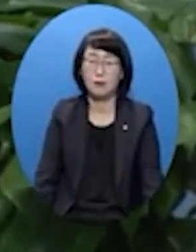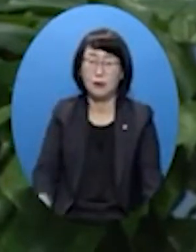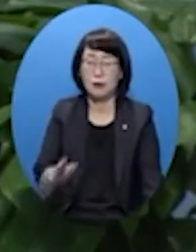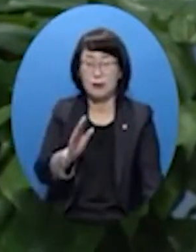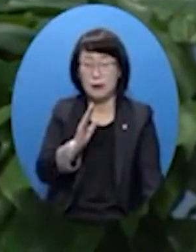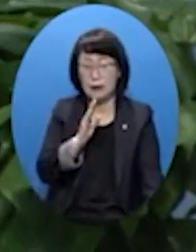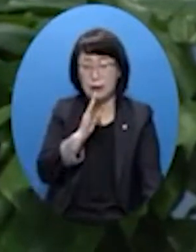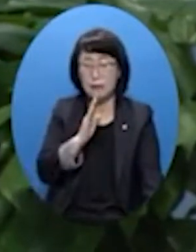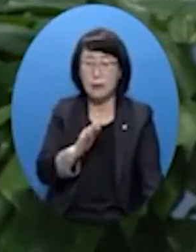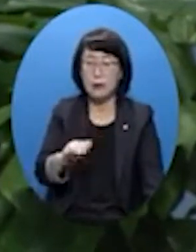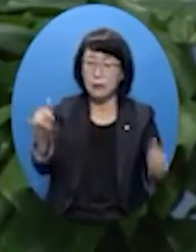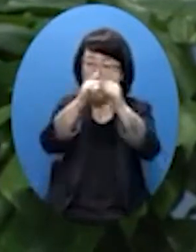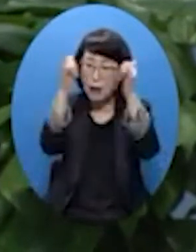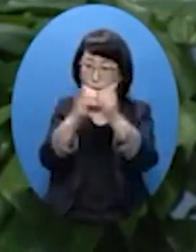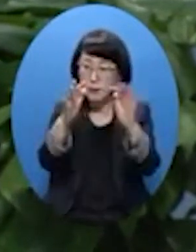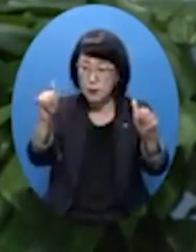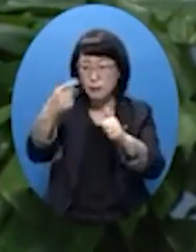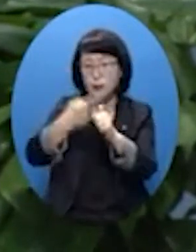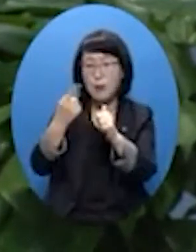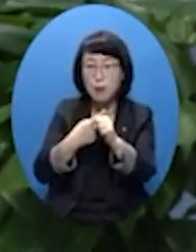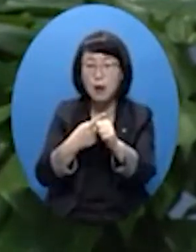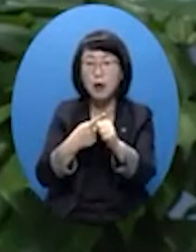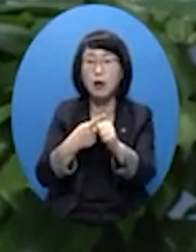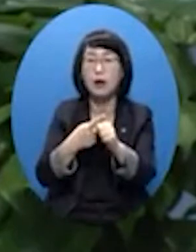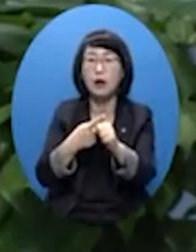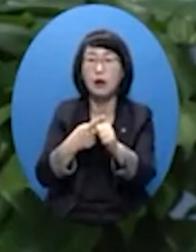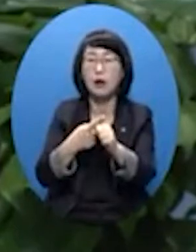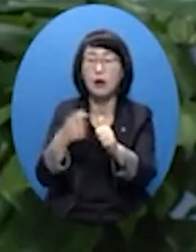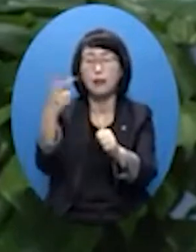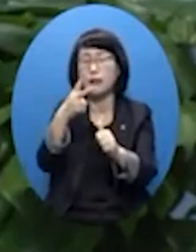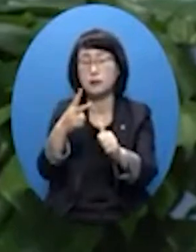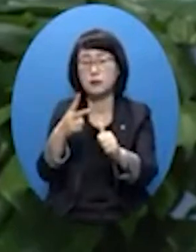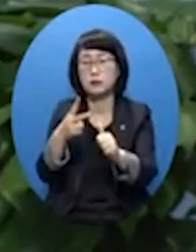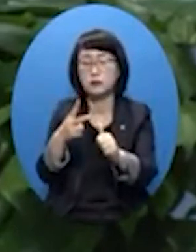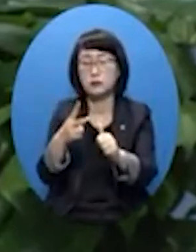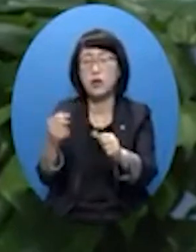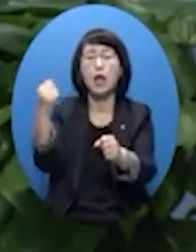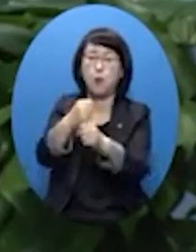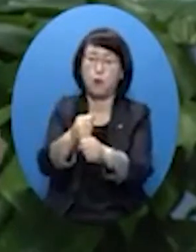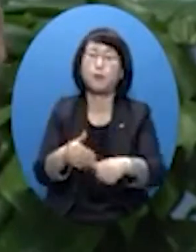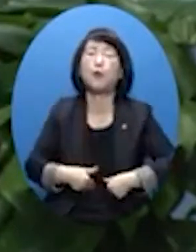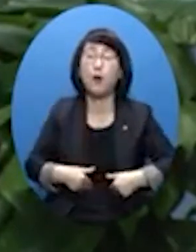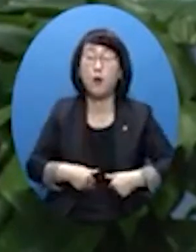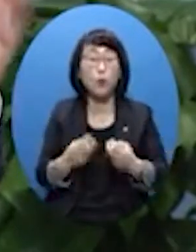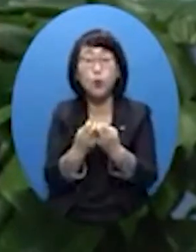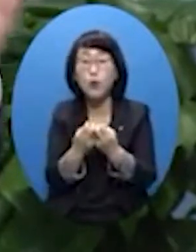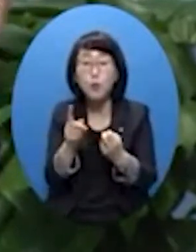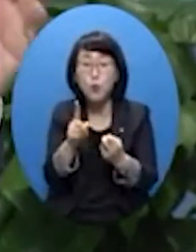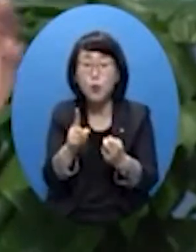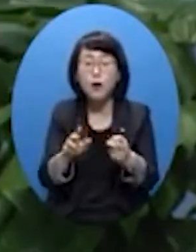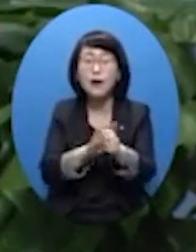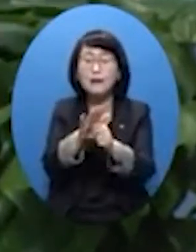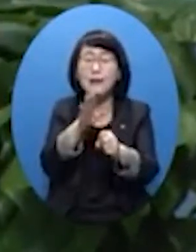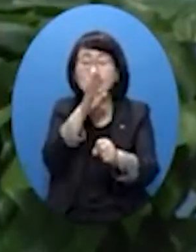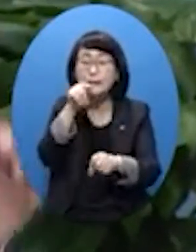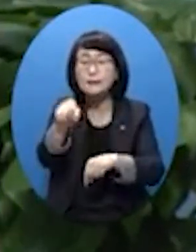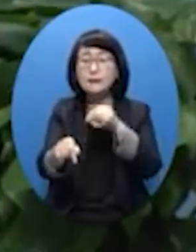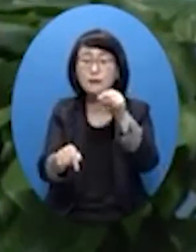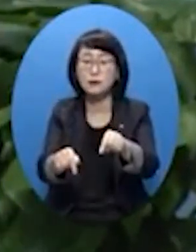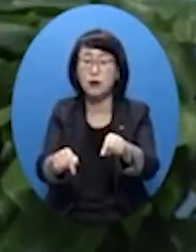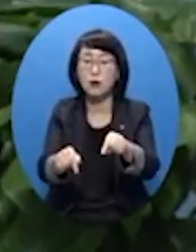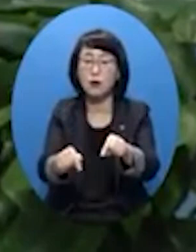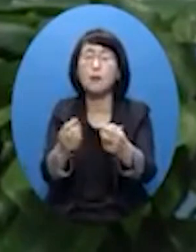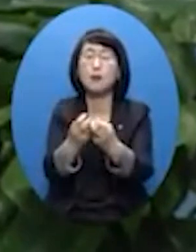사회로부터 지탄을 받고 있는 것입니다 회복해야 됩니다 어떻게 행복합니까 우리가 사랑을 실천하는 것 외에는